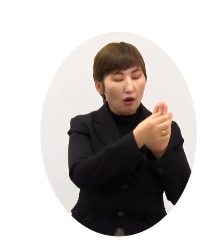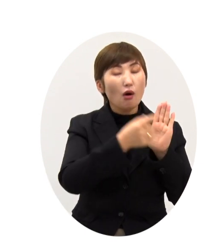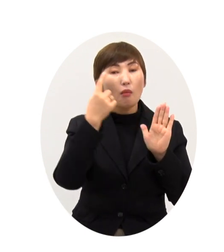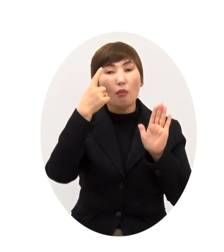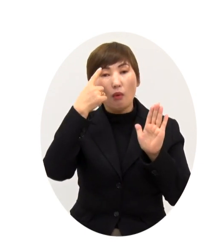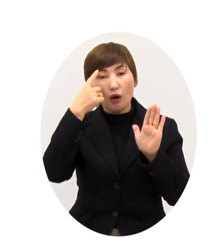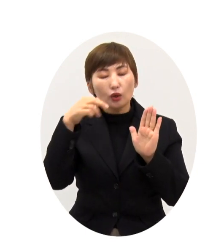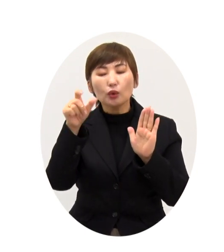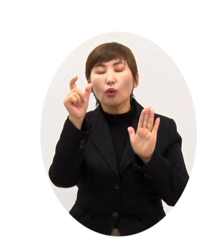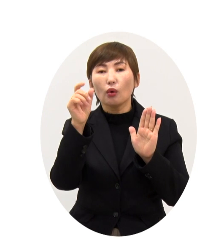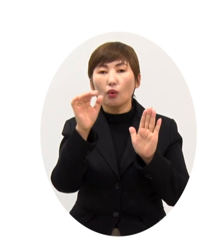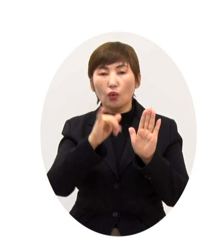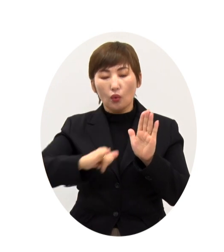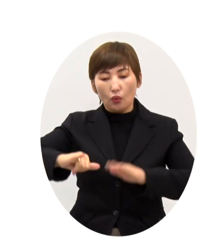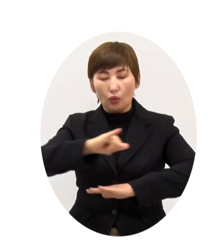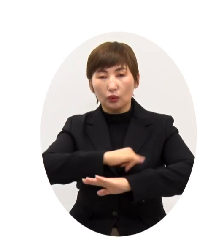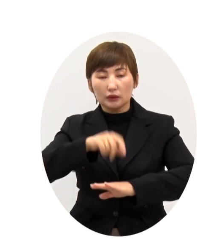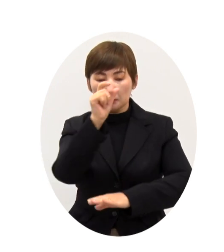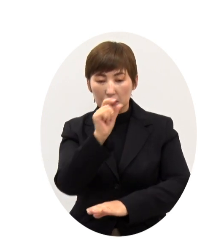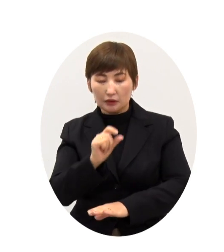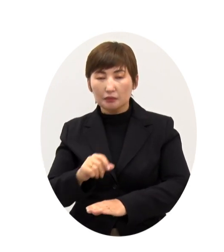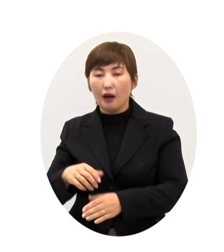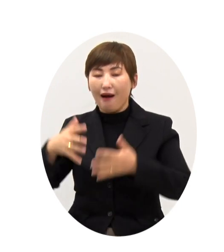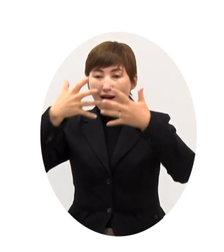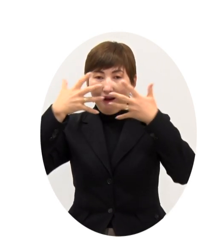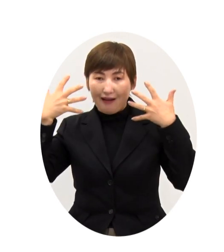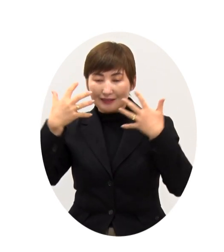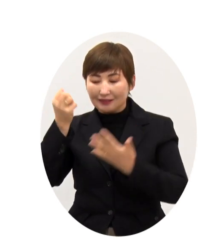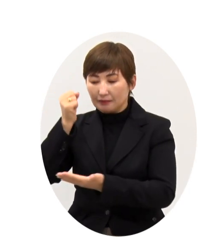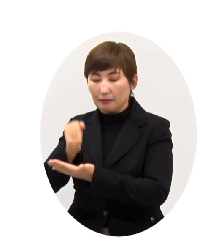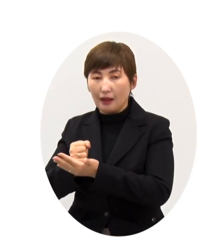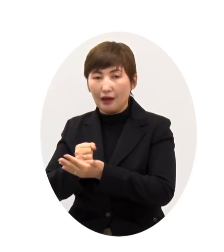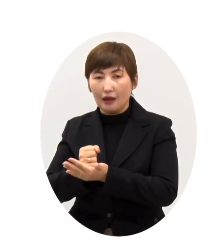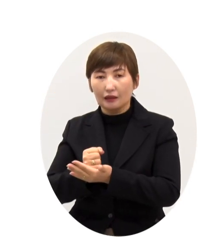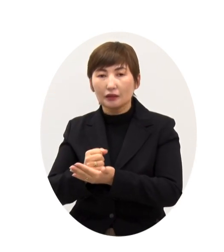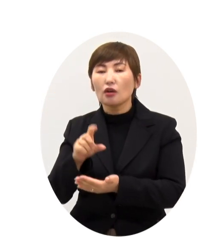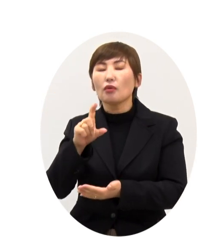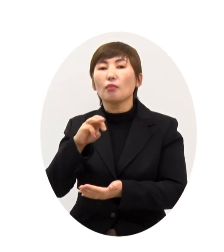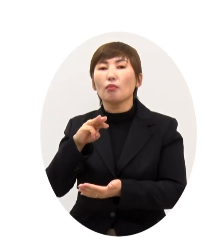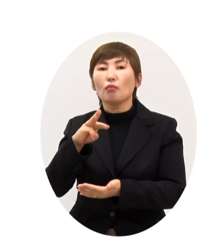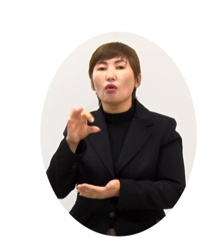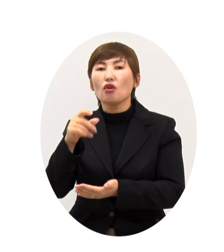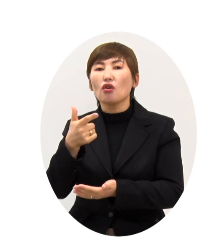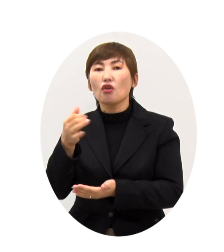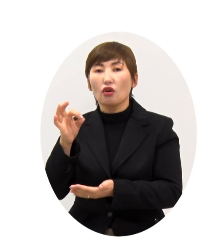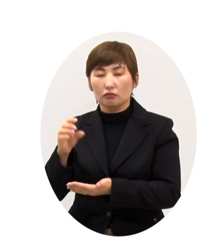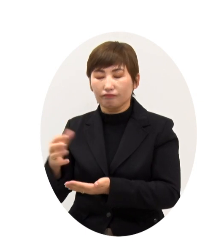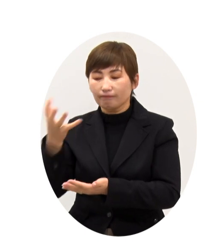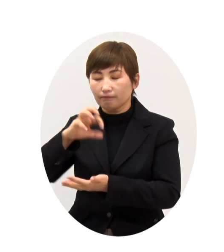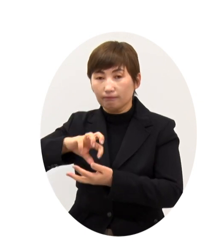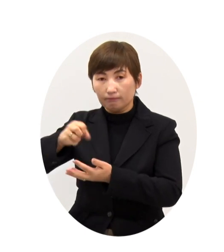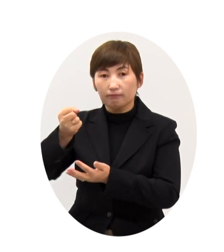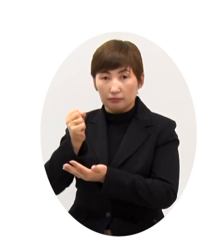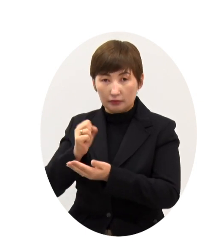бичээстэй, арслангийн дүрс бүхий бариултай. За Монгол төрийн тамгыг цул мөнгөөр арслангийн дүрс бүхий